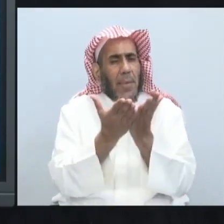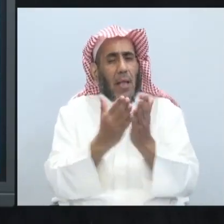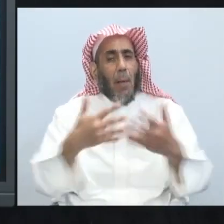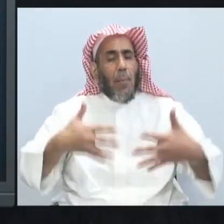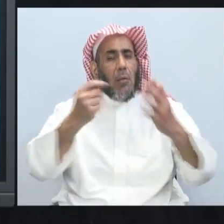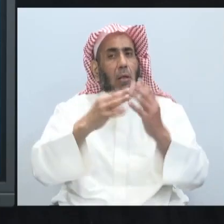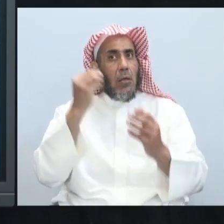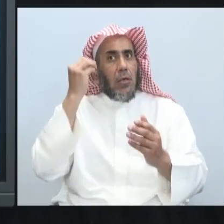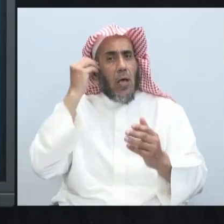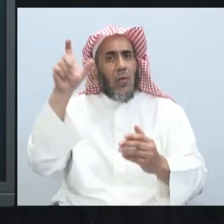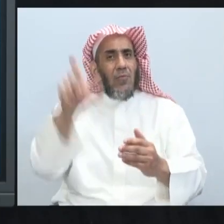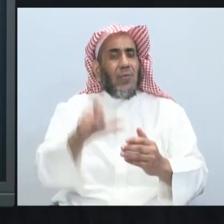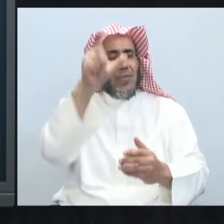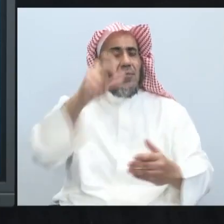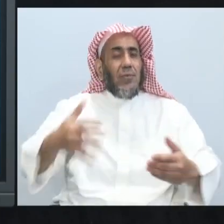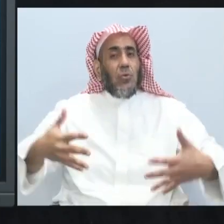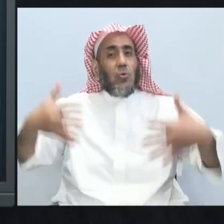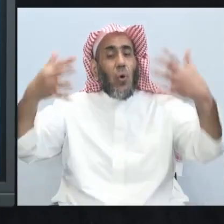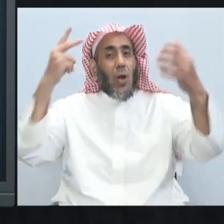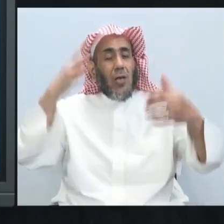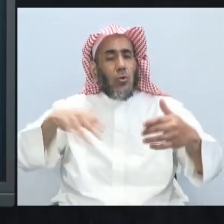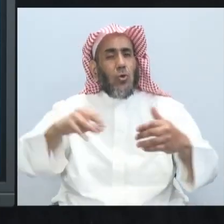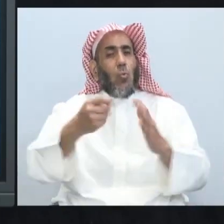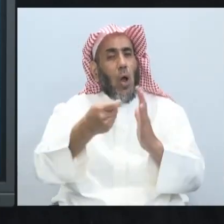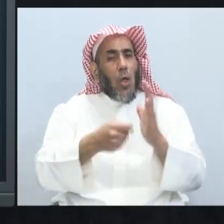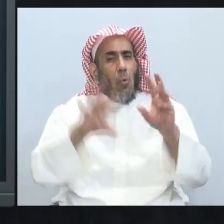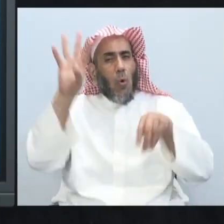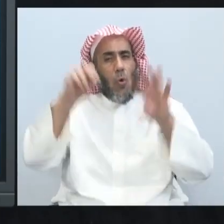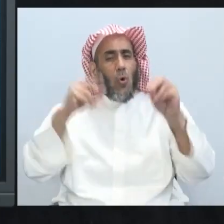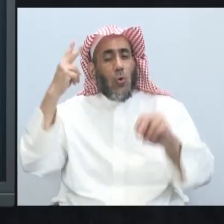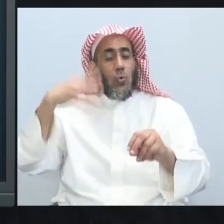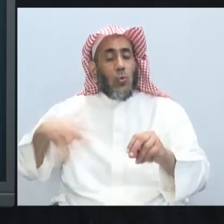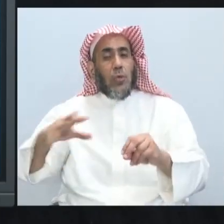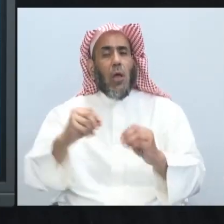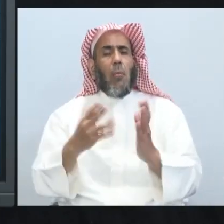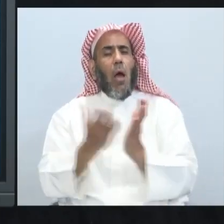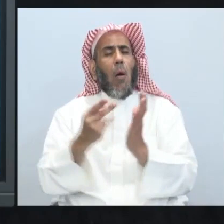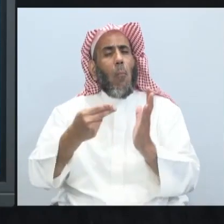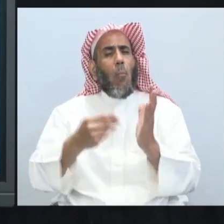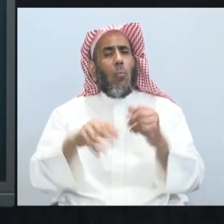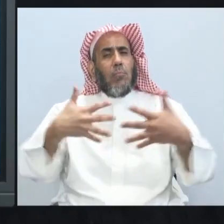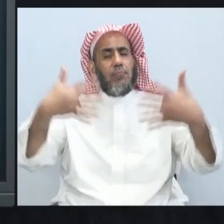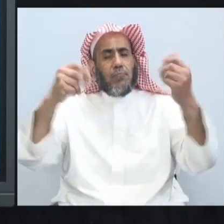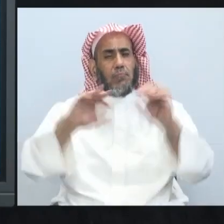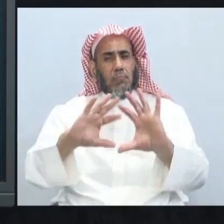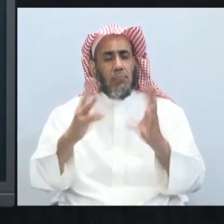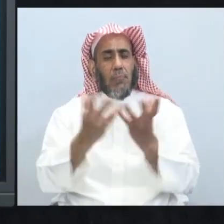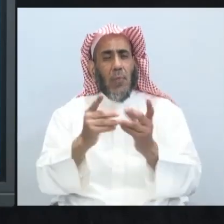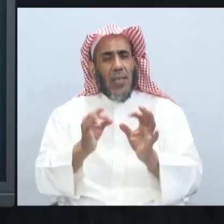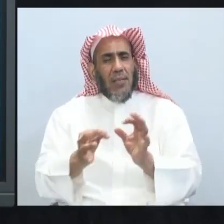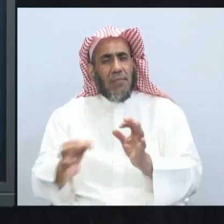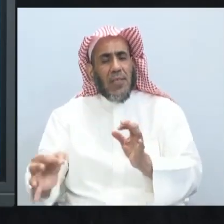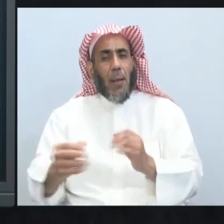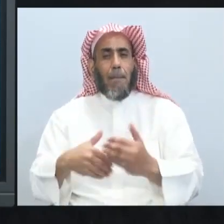شعراء الادب السعودي وتعرف كذلك كتاب الادب وما اهم الموضوعات التي ظهرت وكذلك يعني معنى ب باكثر تفصيلا